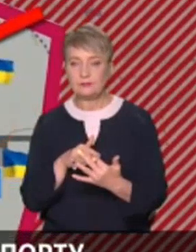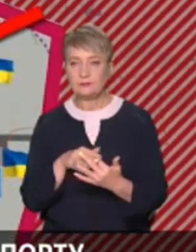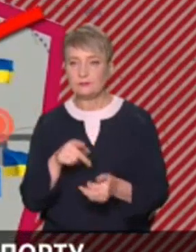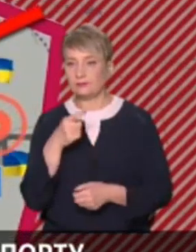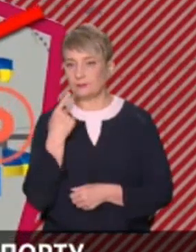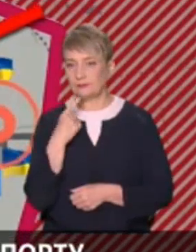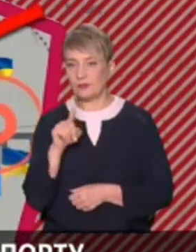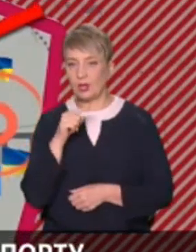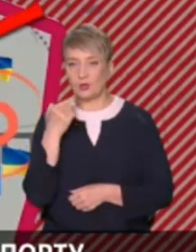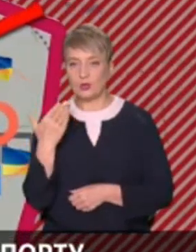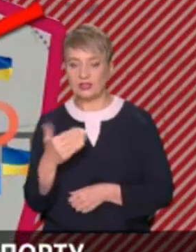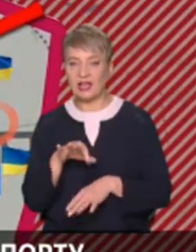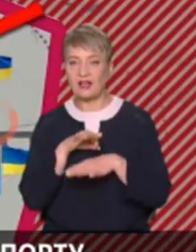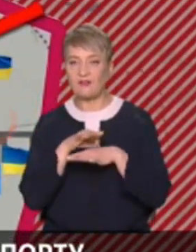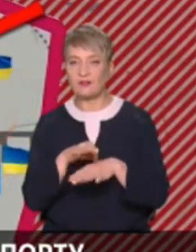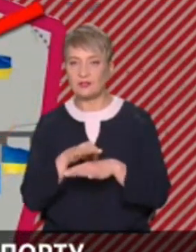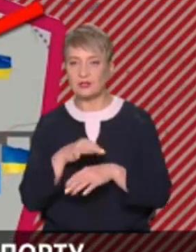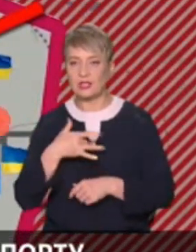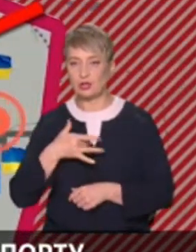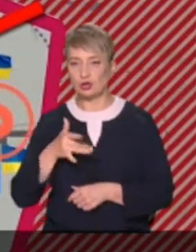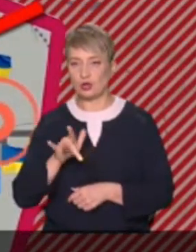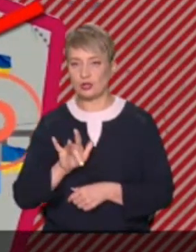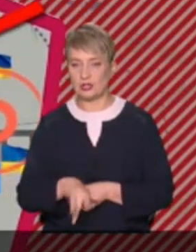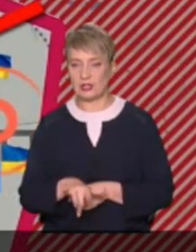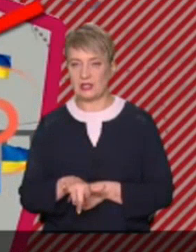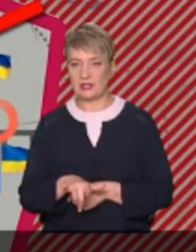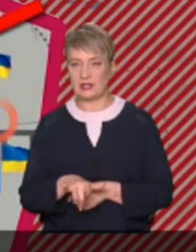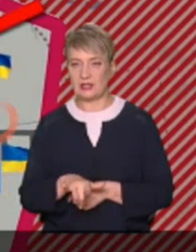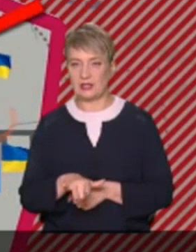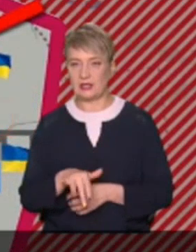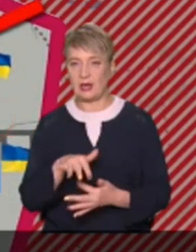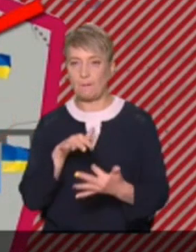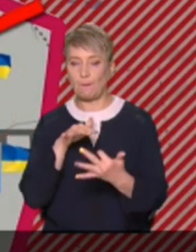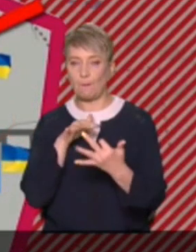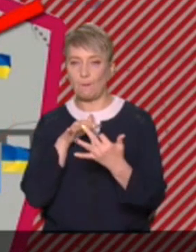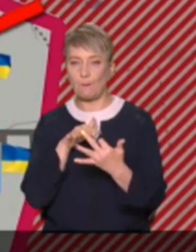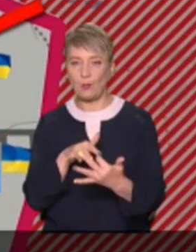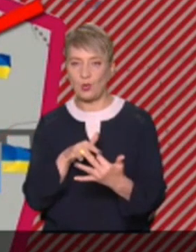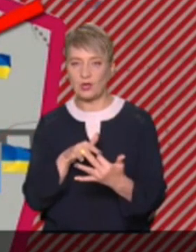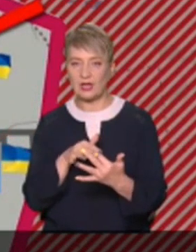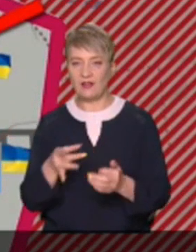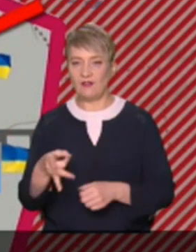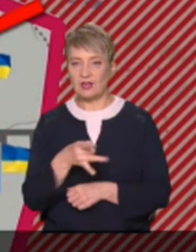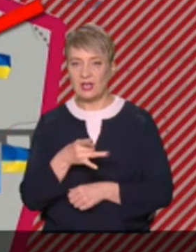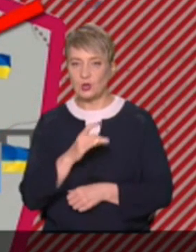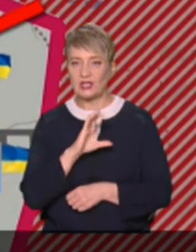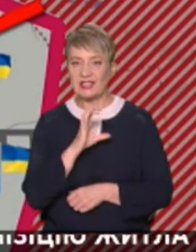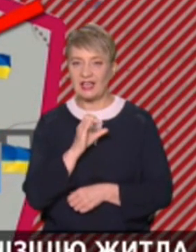що росіяни ведуть жорсткі такі позиційні бої в районі Серебрянки,